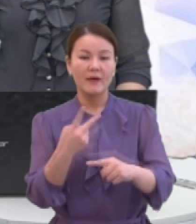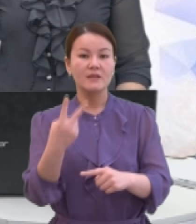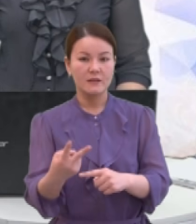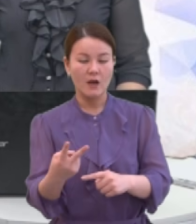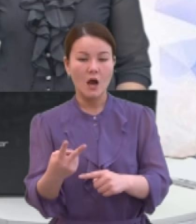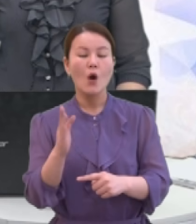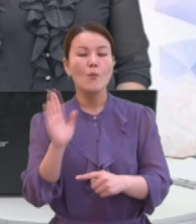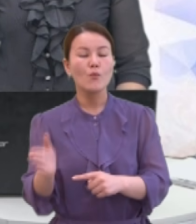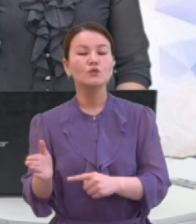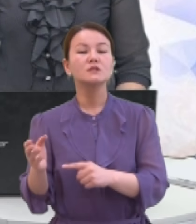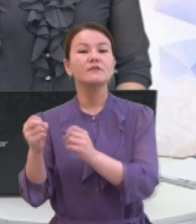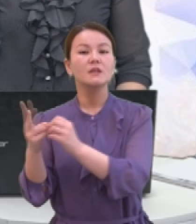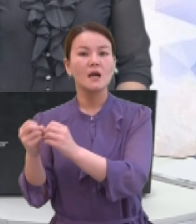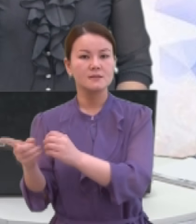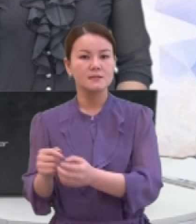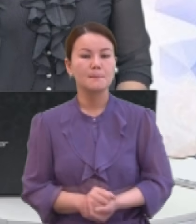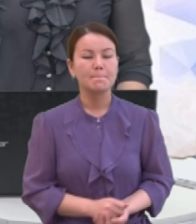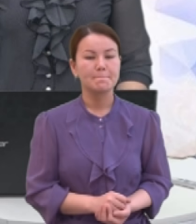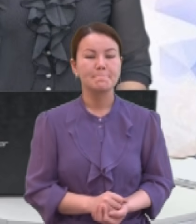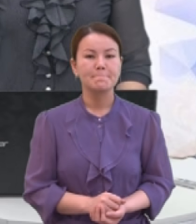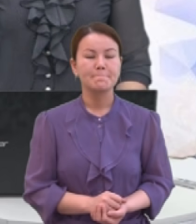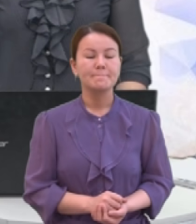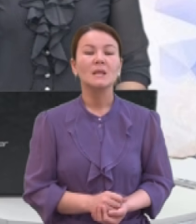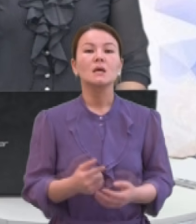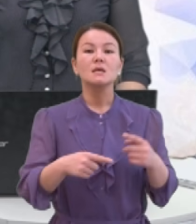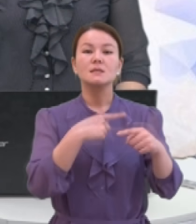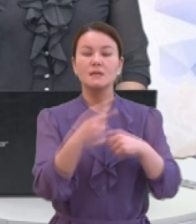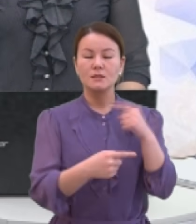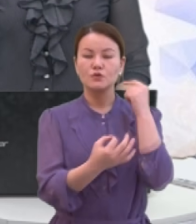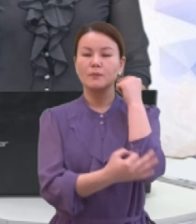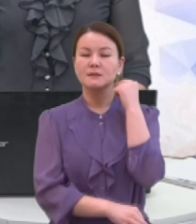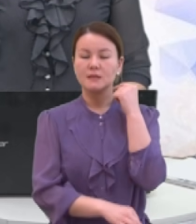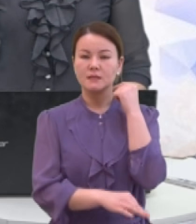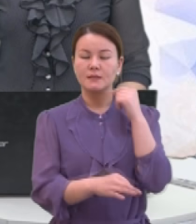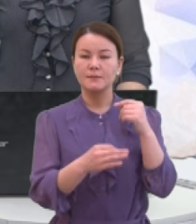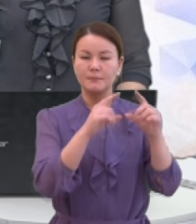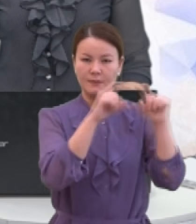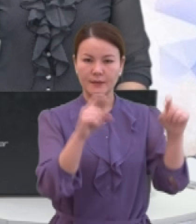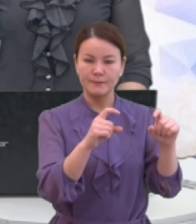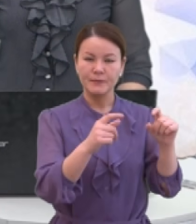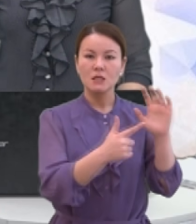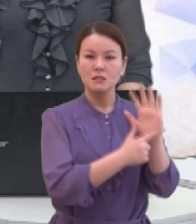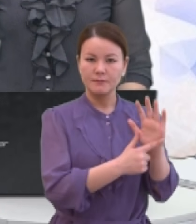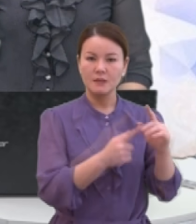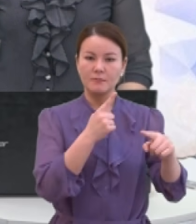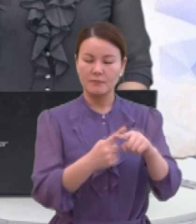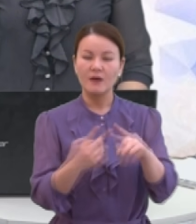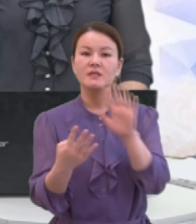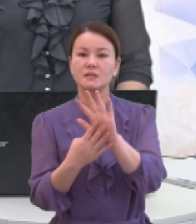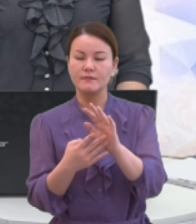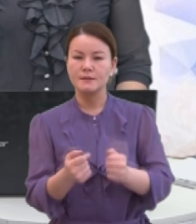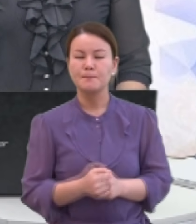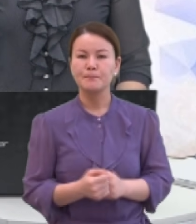получим 12 и рассмотрим последний пример к семи прибавить 9